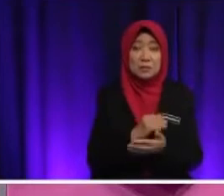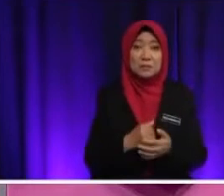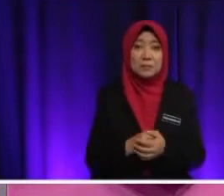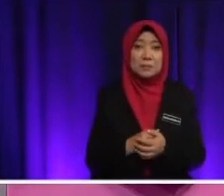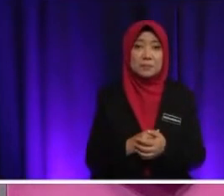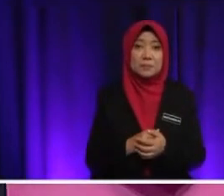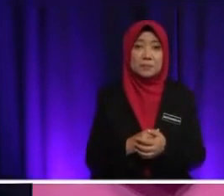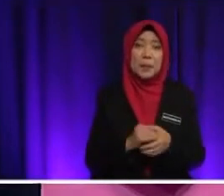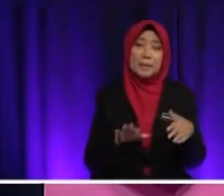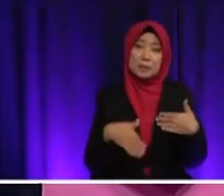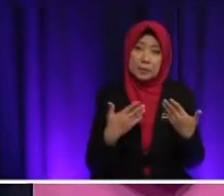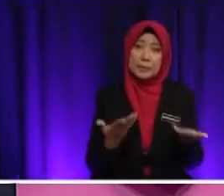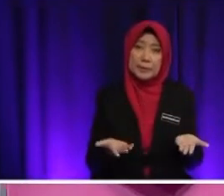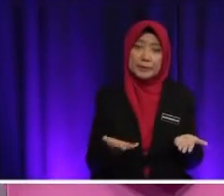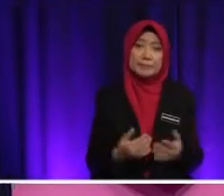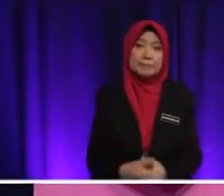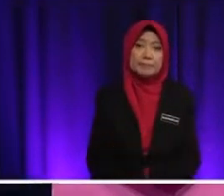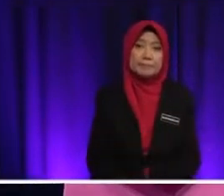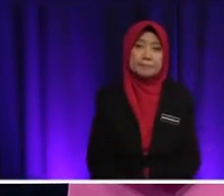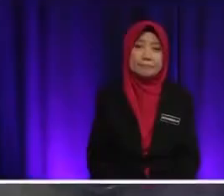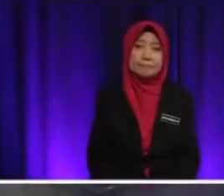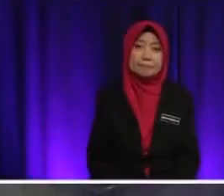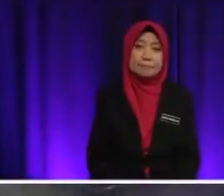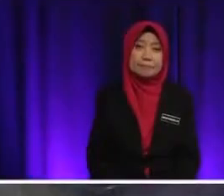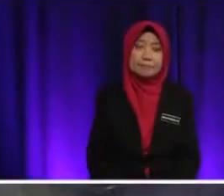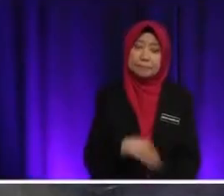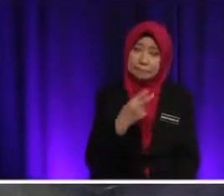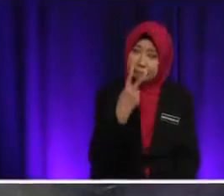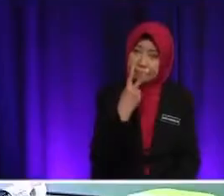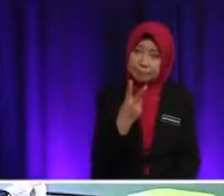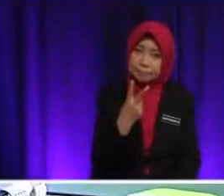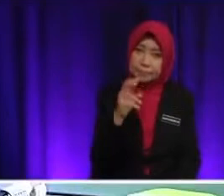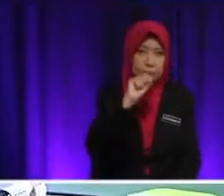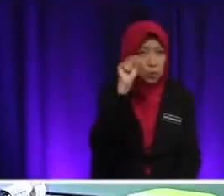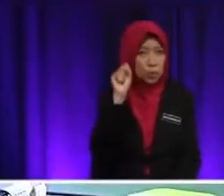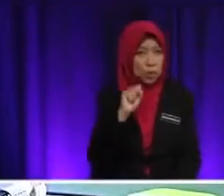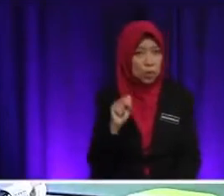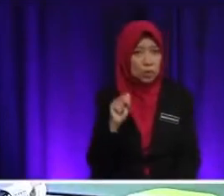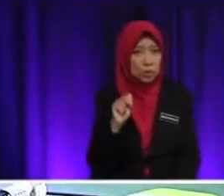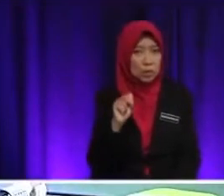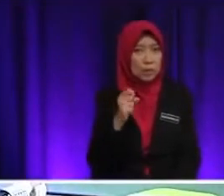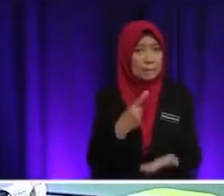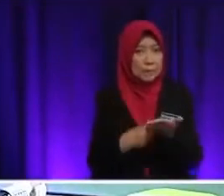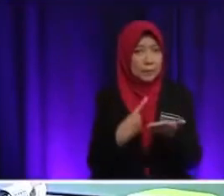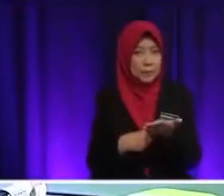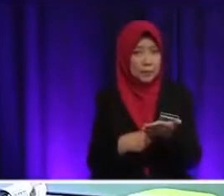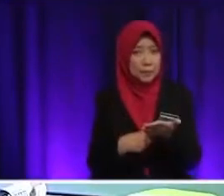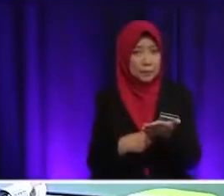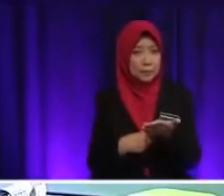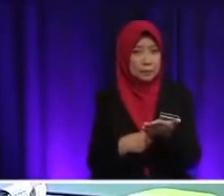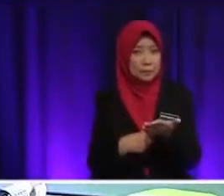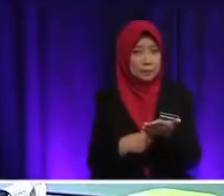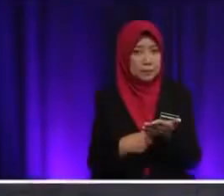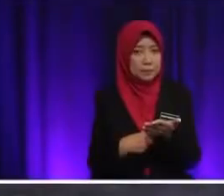mana kalau Hakim lah? Macam mana Hakim nak tahu ini soalan kebat? Saya, kalau saya tengok soalannya berbentuk bincangkan, Ustaz. Betul ke?